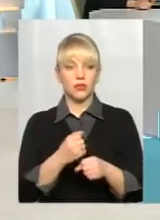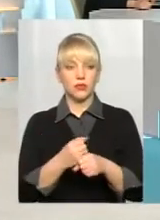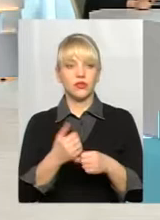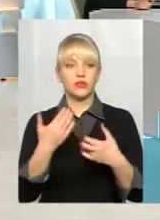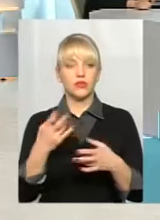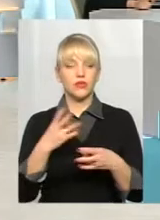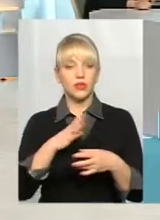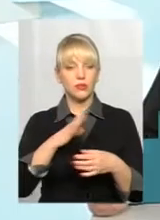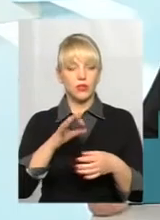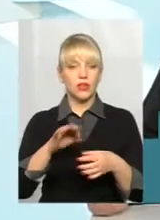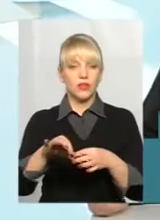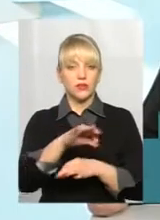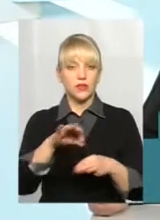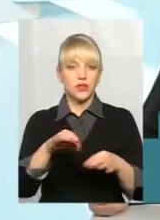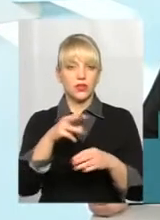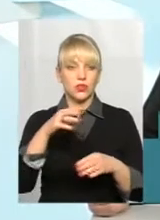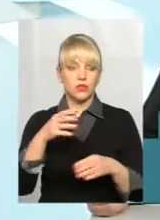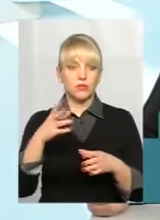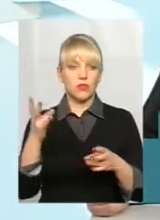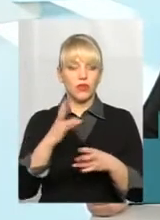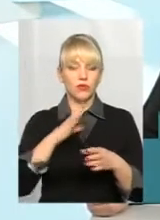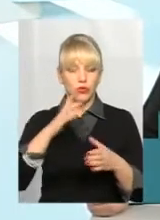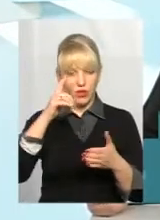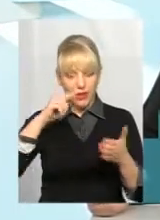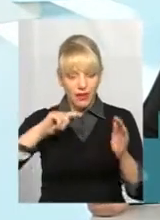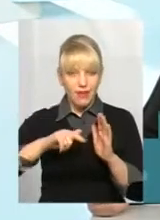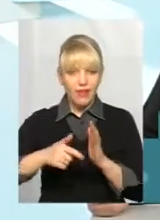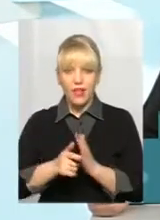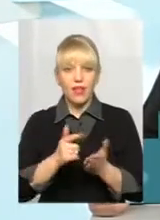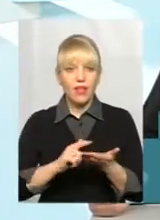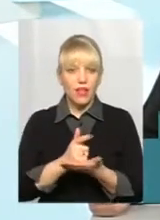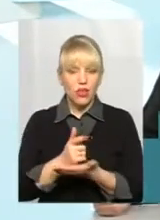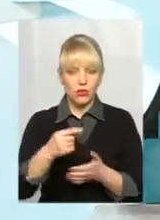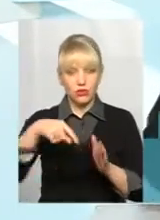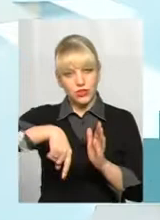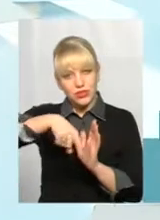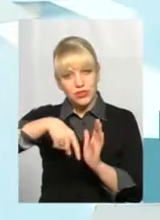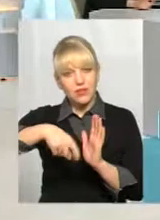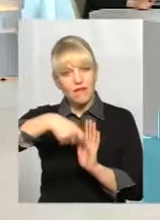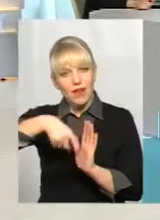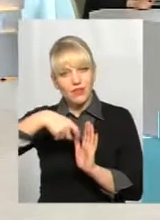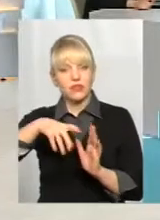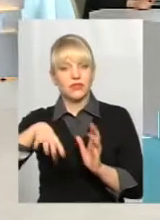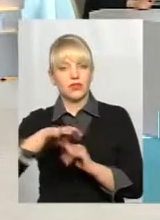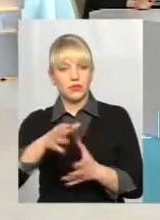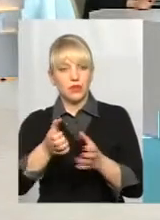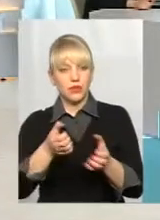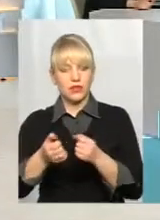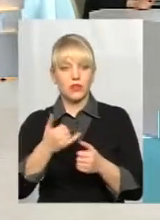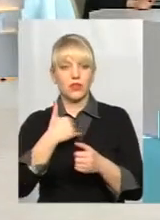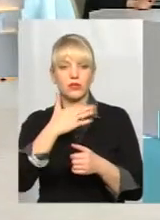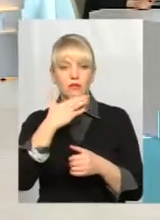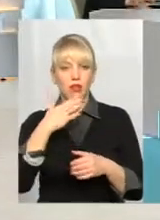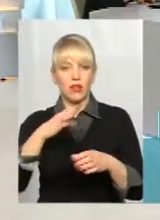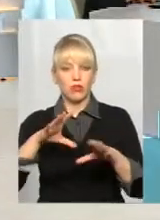зйомка мала бути. Давно пройти геологічні вишукування, тобто борються скважини, у нас дуже багато просадочних.